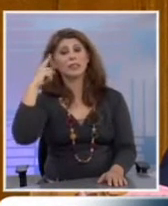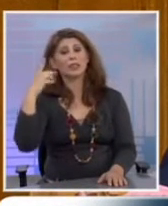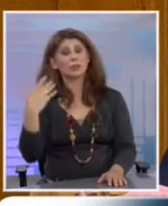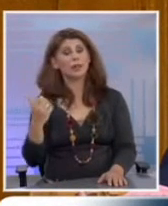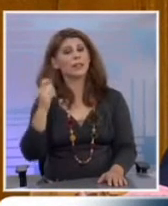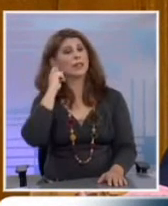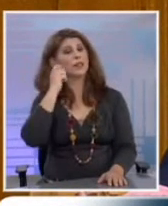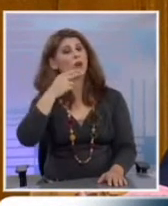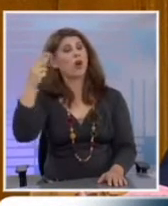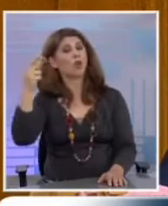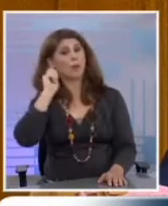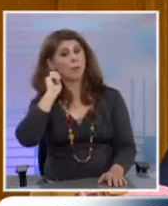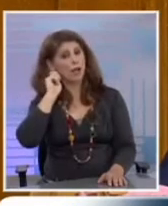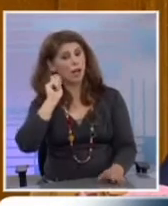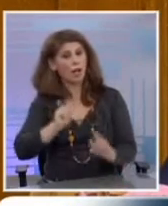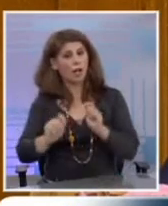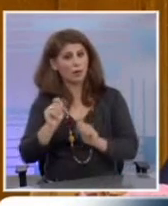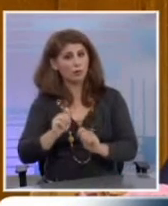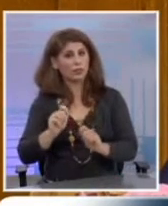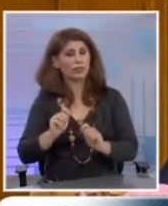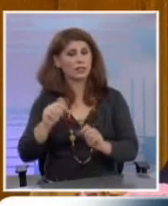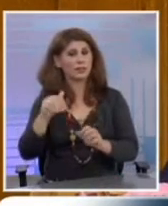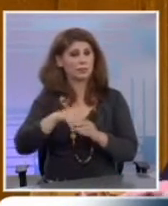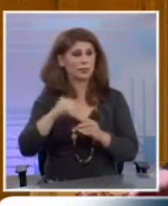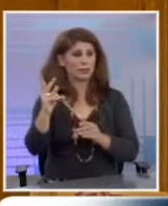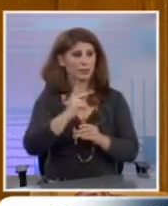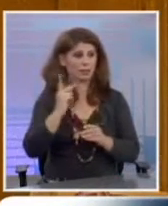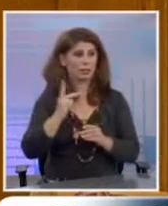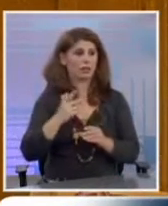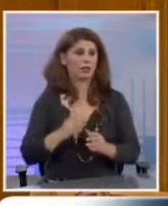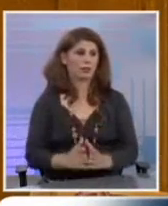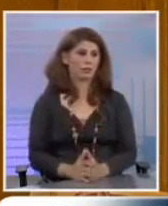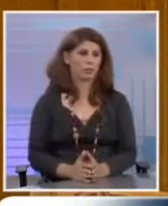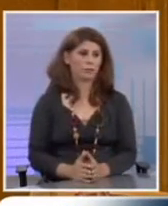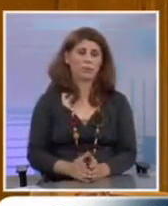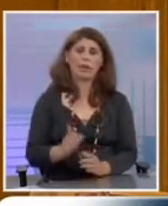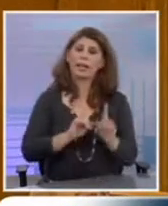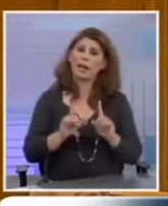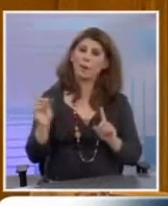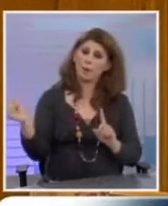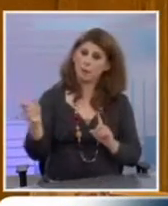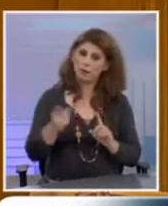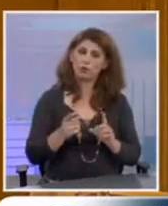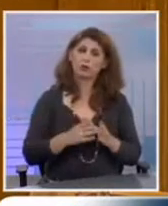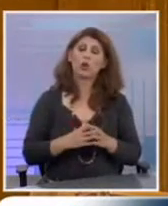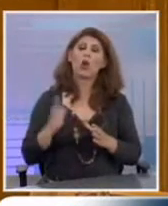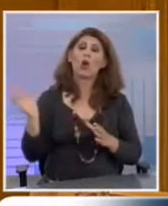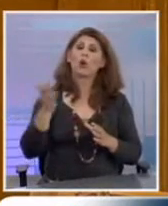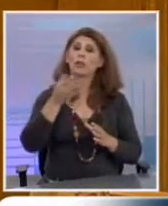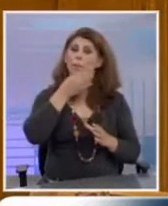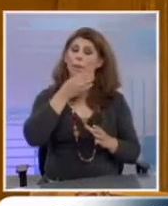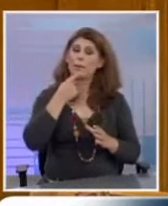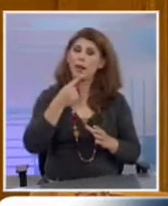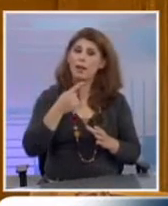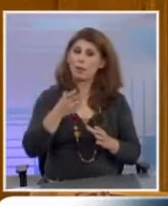τι φήμη έχουν δημιουργήσει μέσα στην κοινωνία αυτή. Γιατί κάποιοι πολύ από αυτούς, κάποιοι, όταν μιλάγανε και